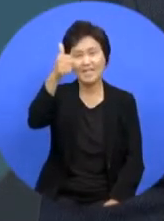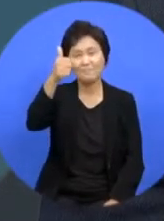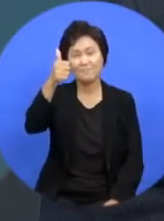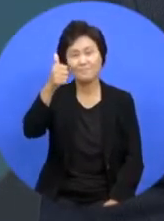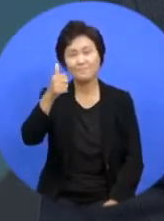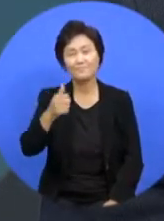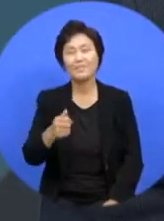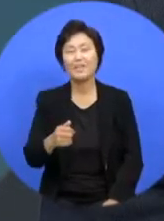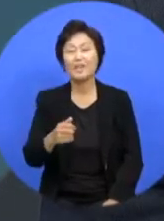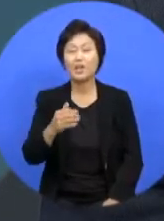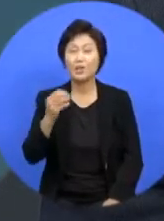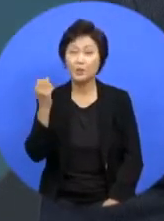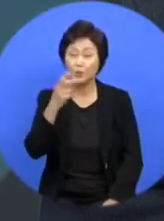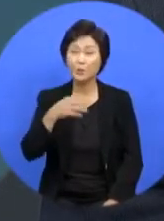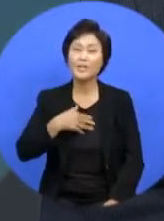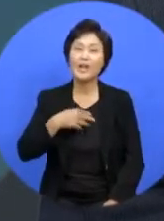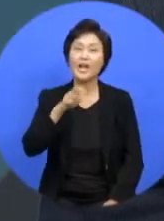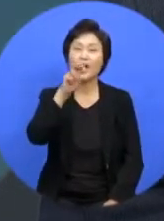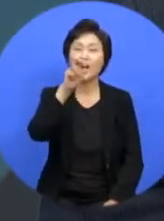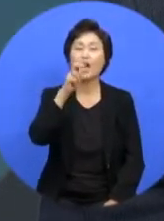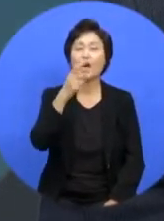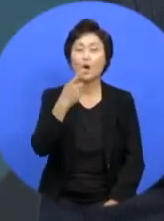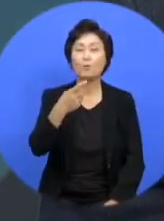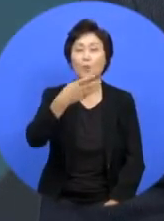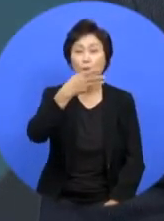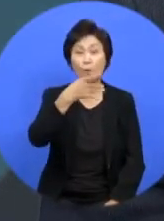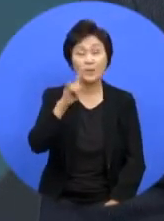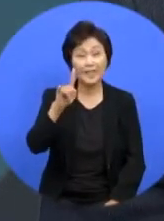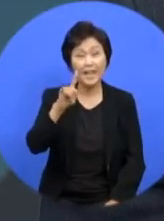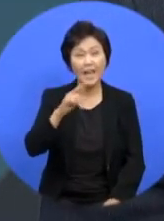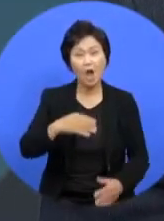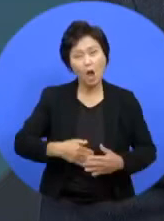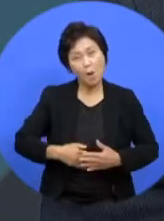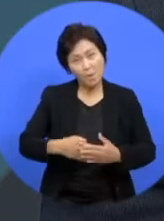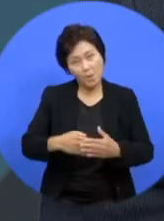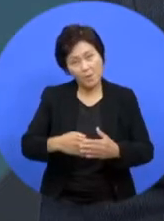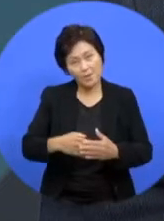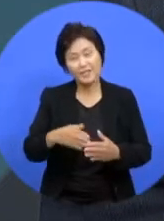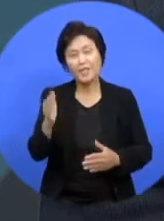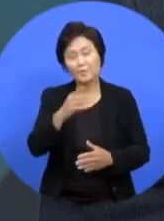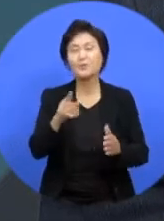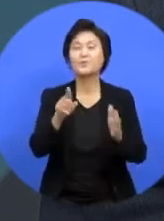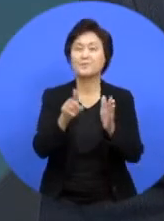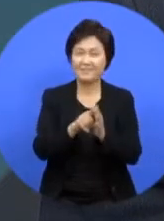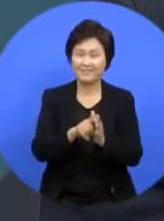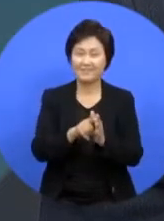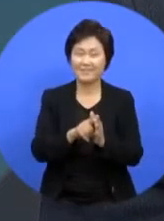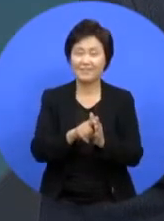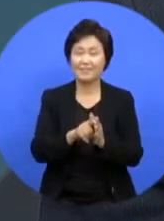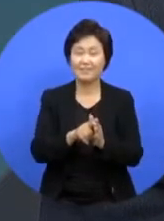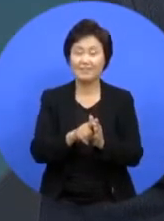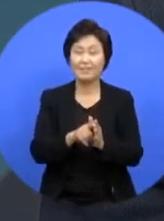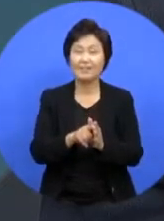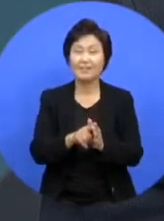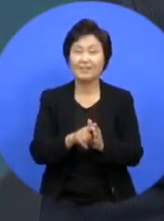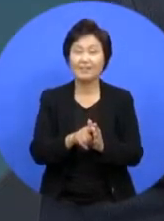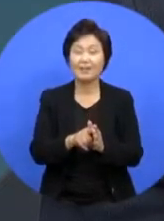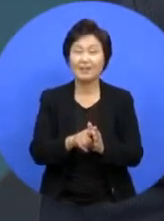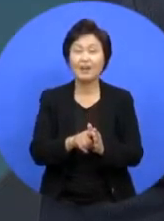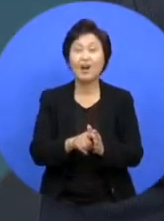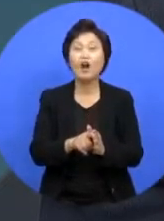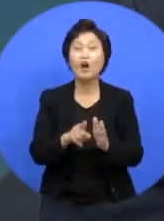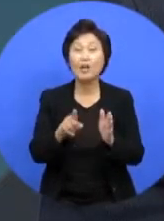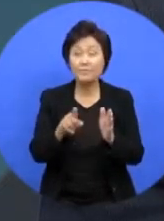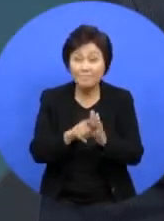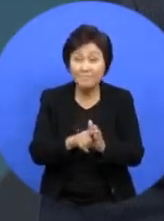또 모태 신앙이지만 예. 제가 계속 모태신앙이었기